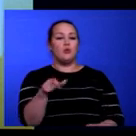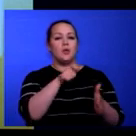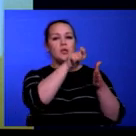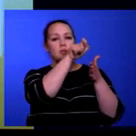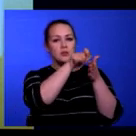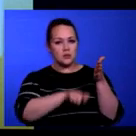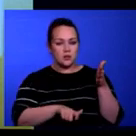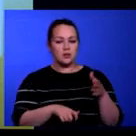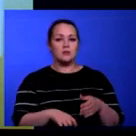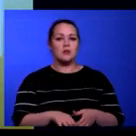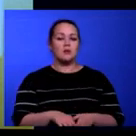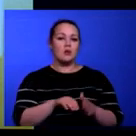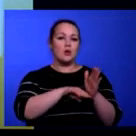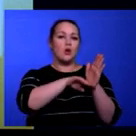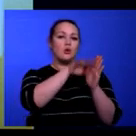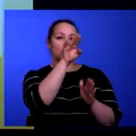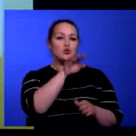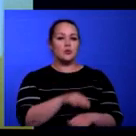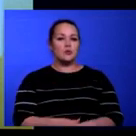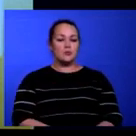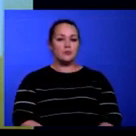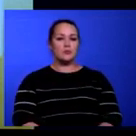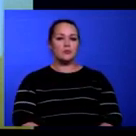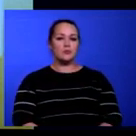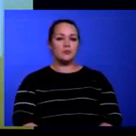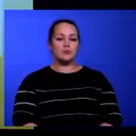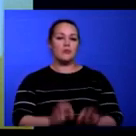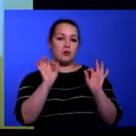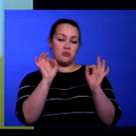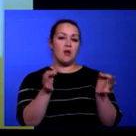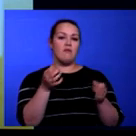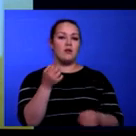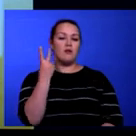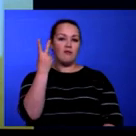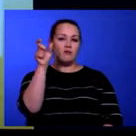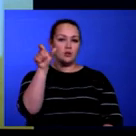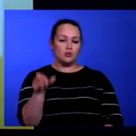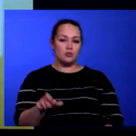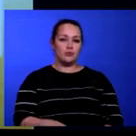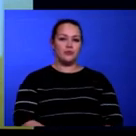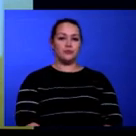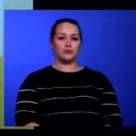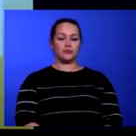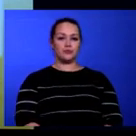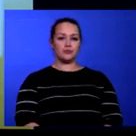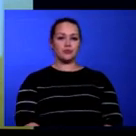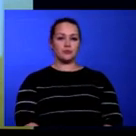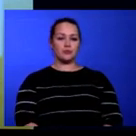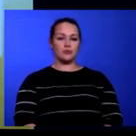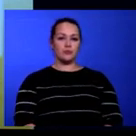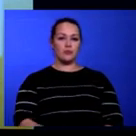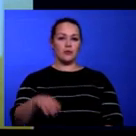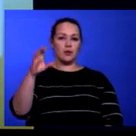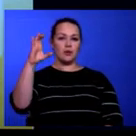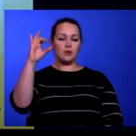стал стройнее правильно во втором значит союзы в